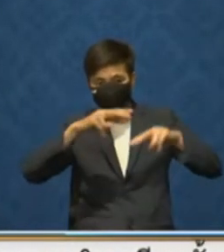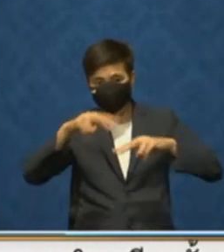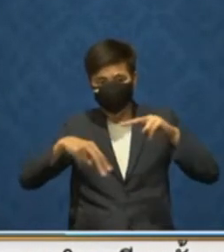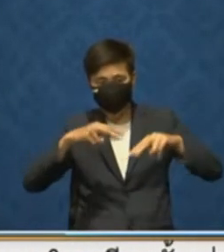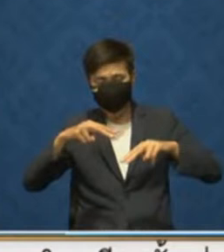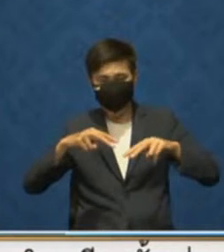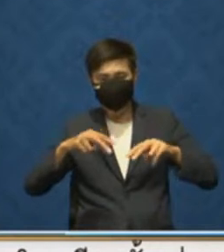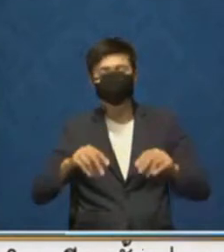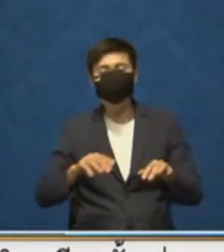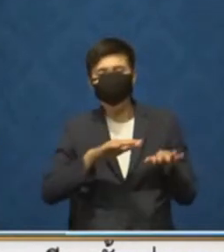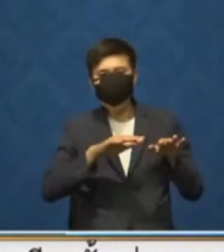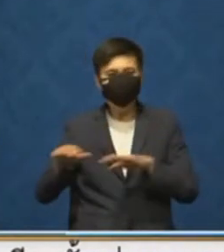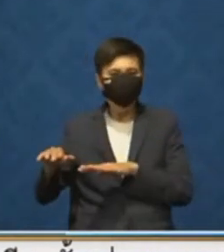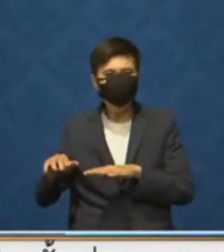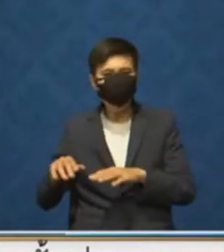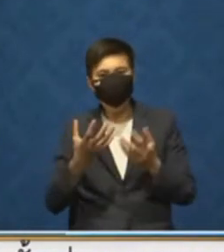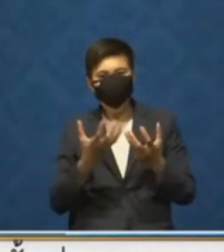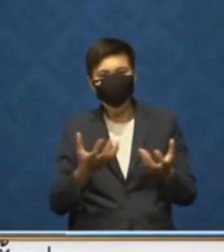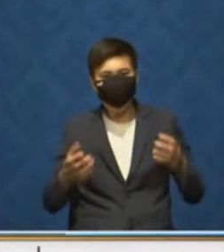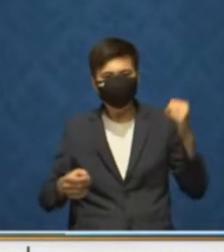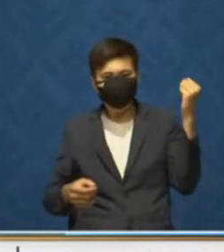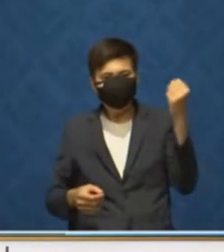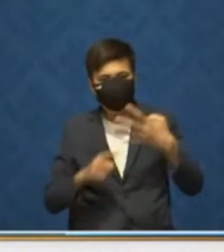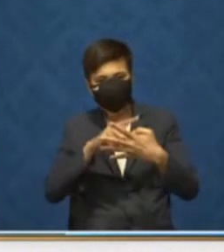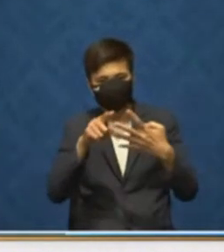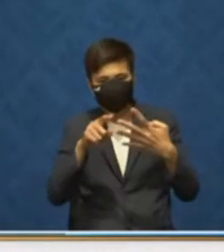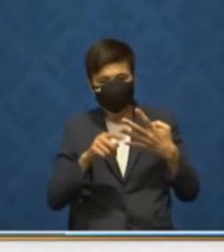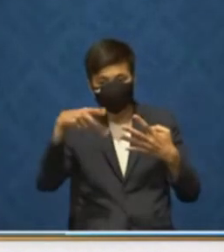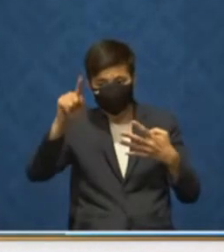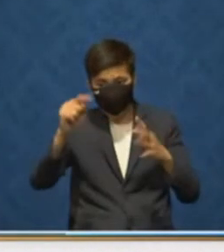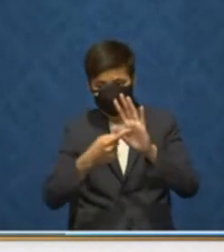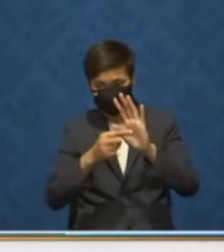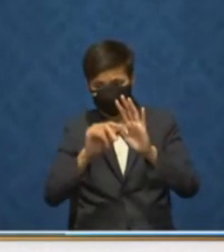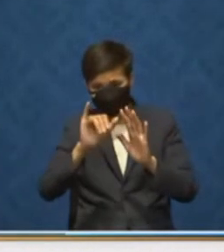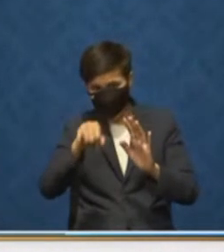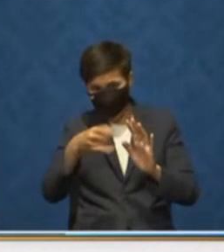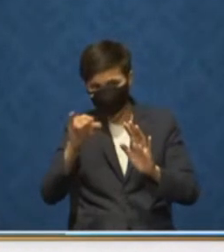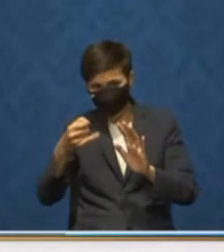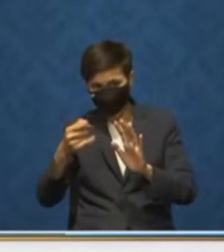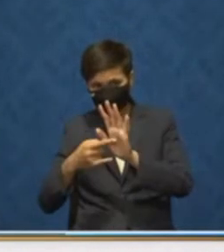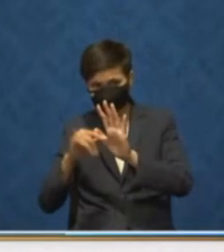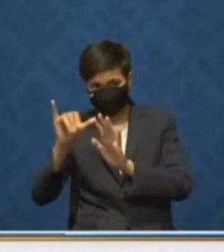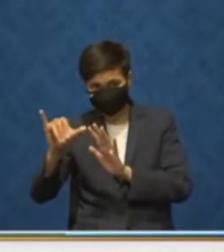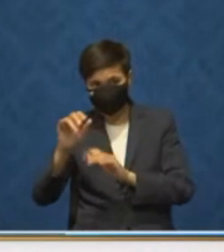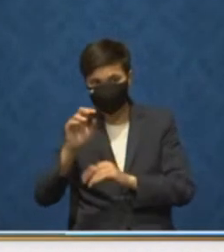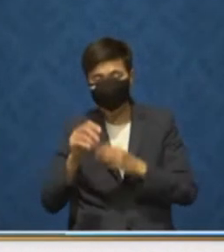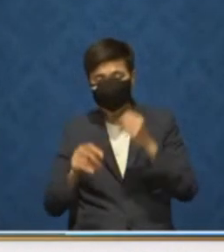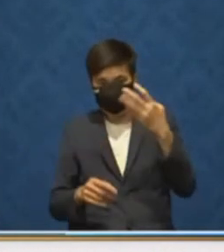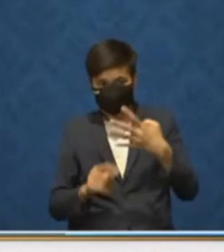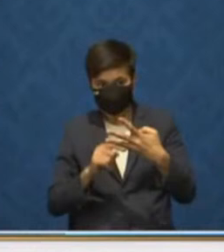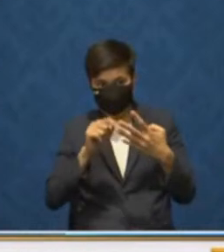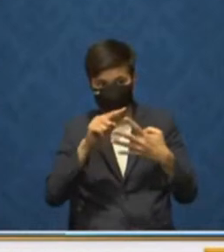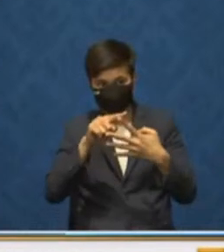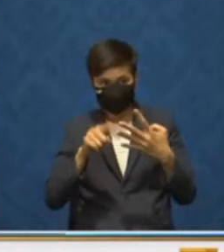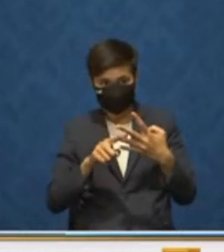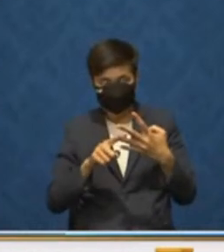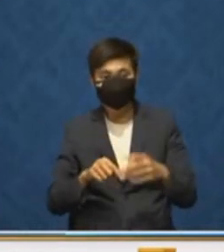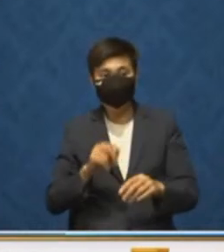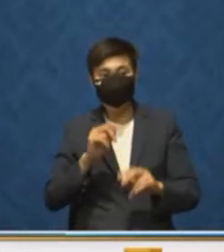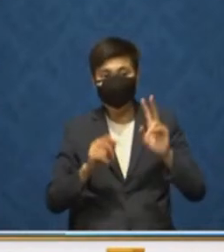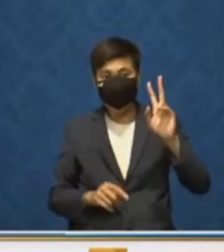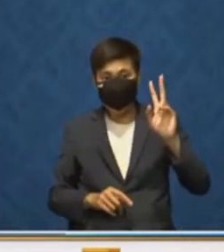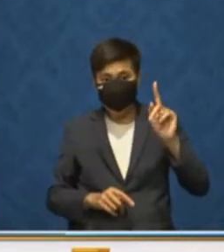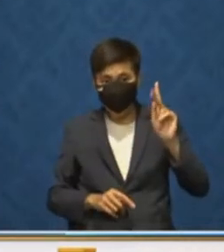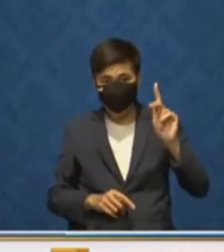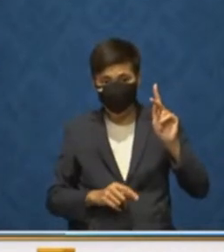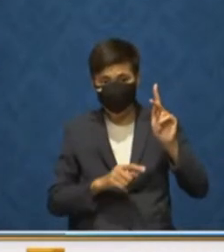ด้วยแน่นนะครับนะไอ้ 3อันบนน่ะของกองทัพทั้ง 3กองทัพส่วนสีเขียวในนะ